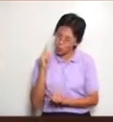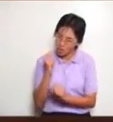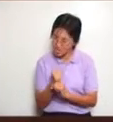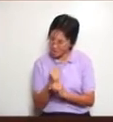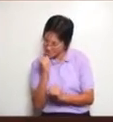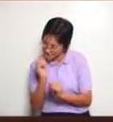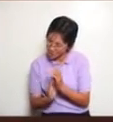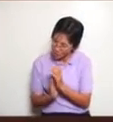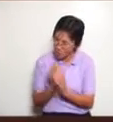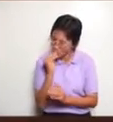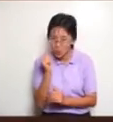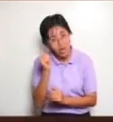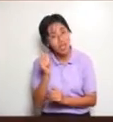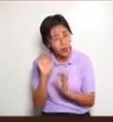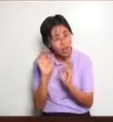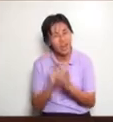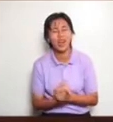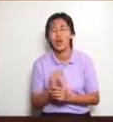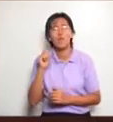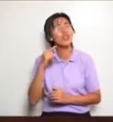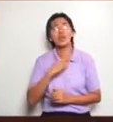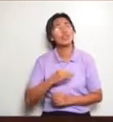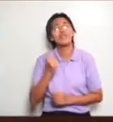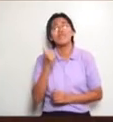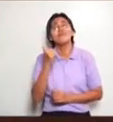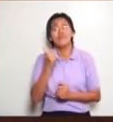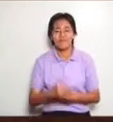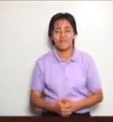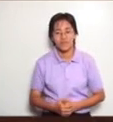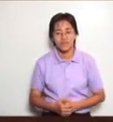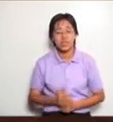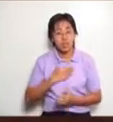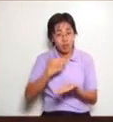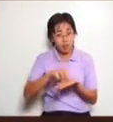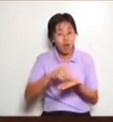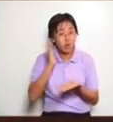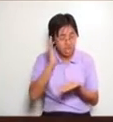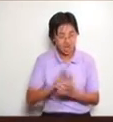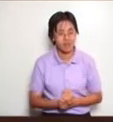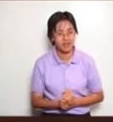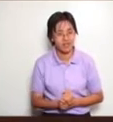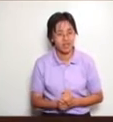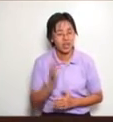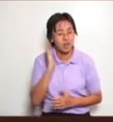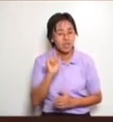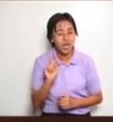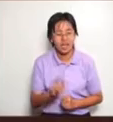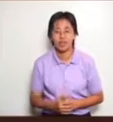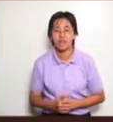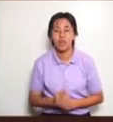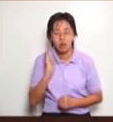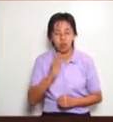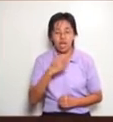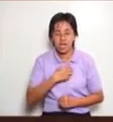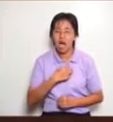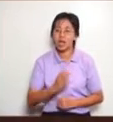วามหมายต่อชีวเราพอมคะ อ่แล้พอตใครตูมันนะผมบอกครผู้ชายเลยไครับผู้ชายตายสองก็คืต้ก